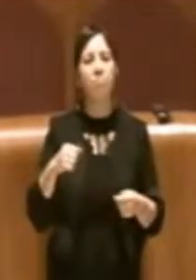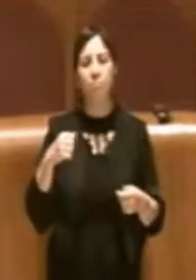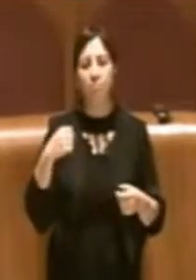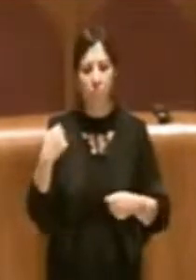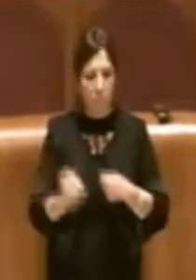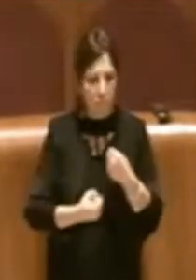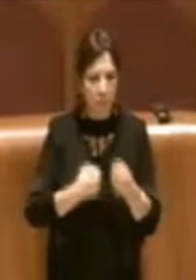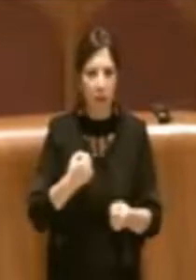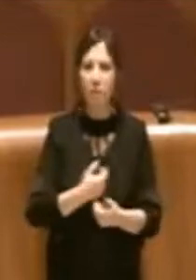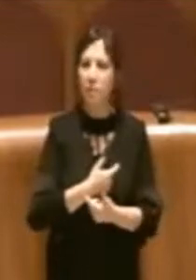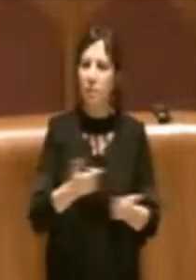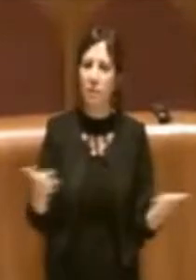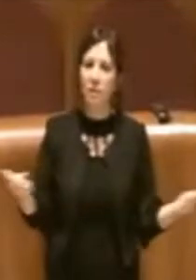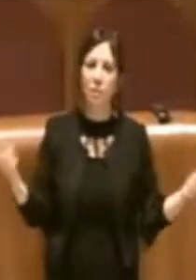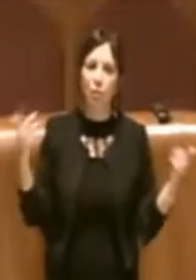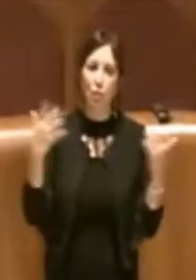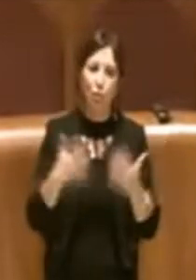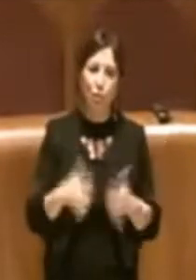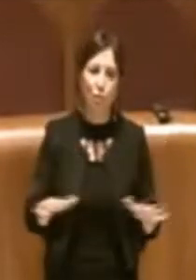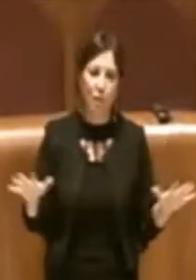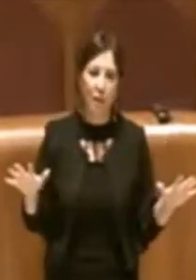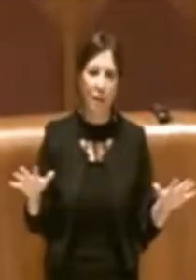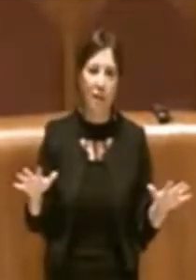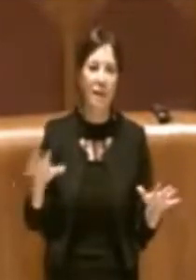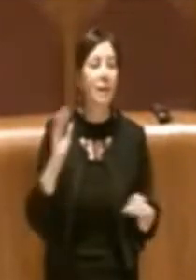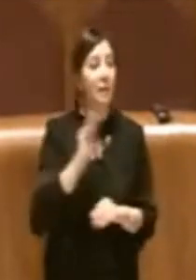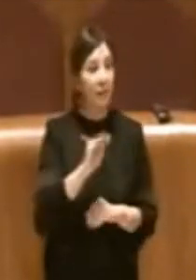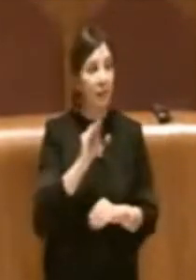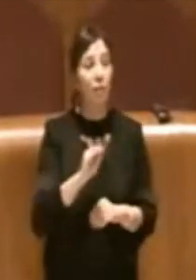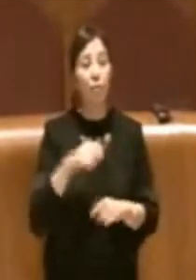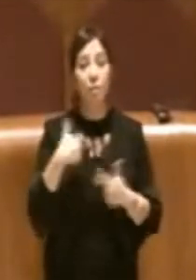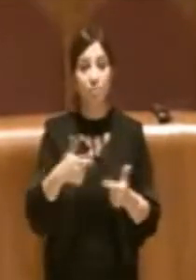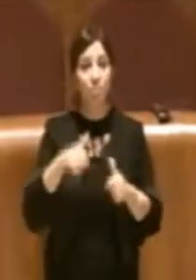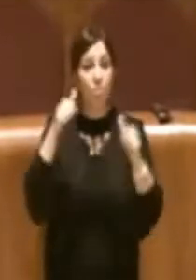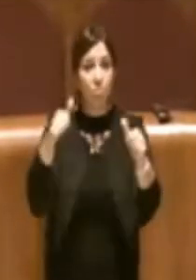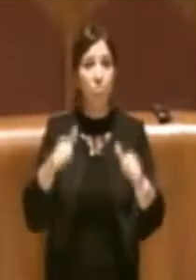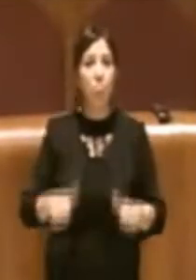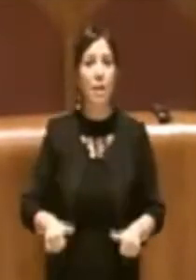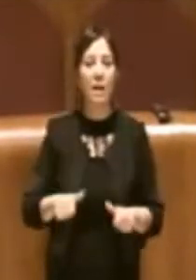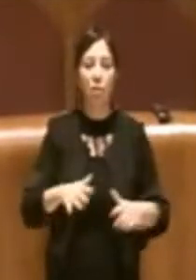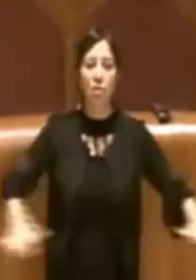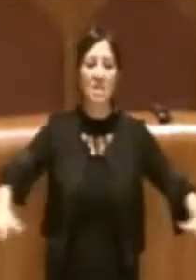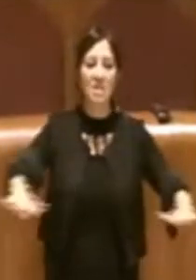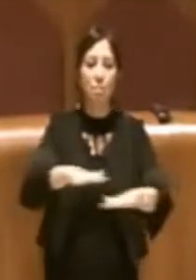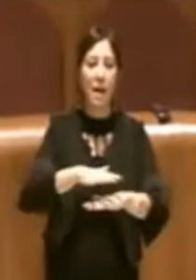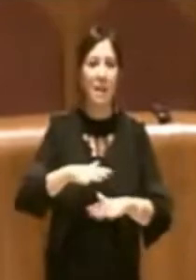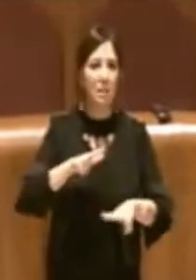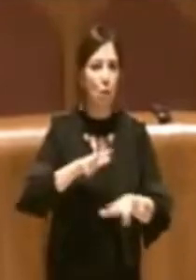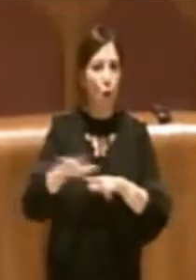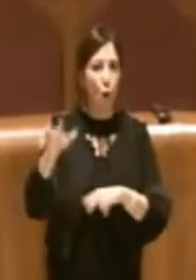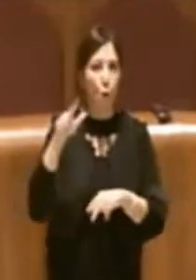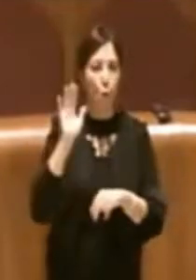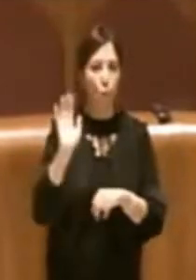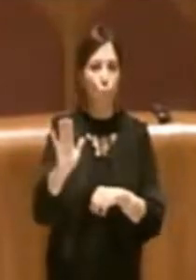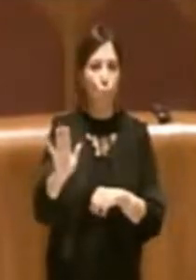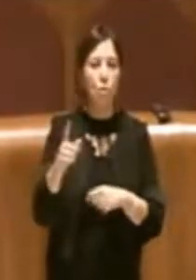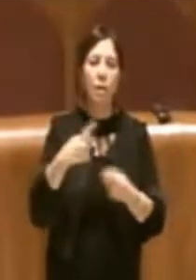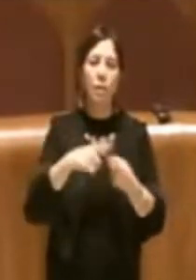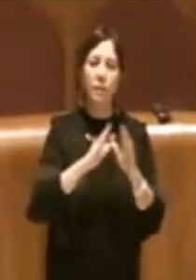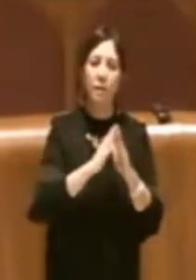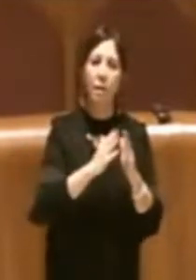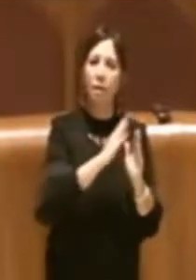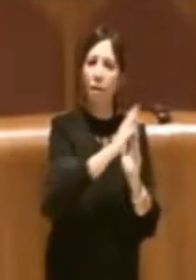hanno dato e chiedono di mettere a bando degli spazi comunali per le